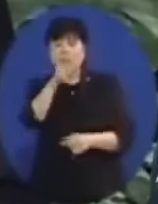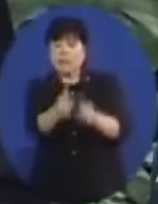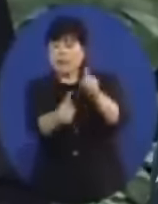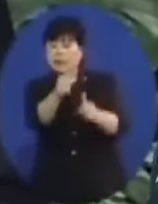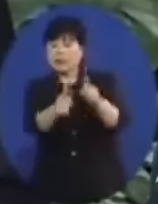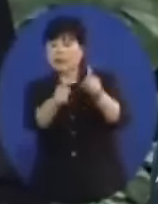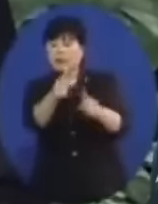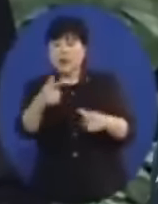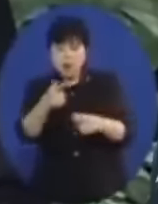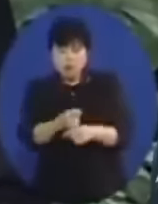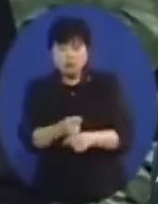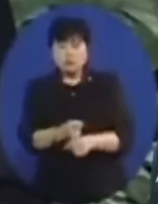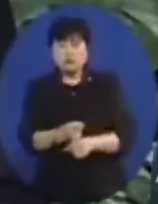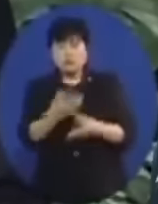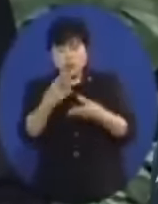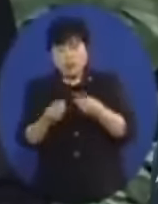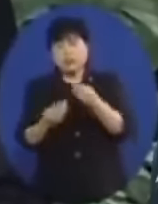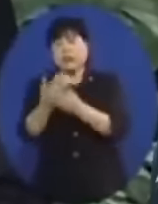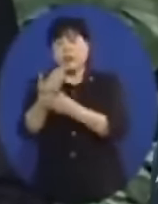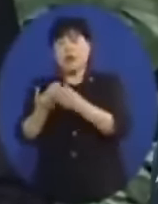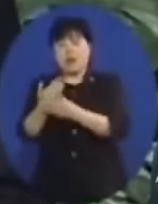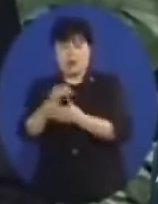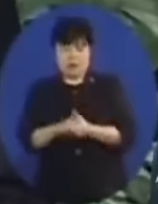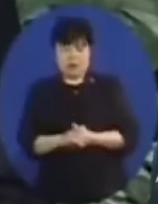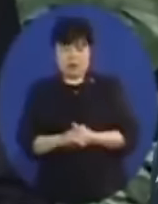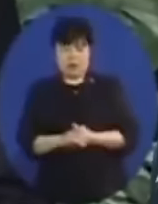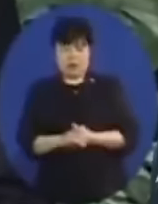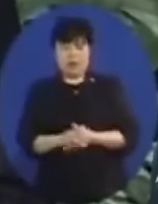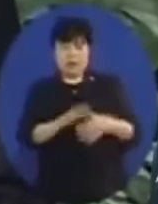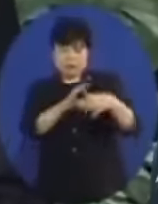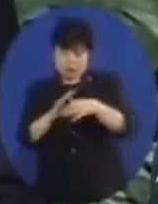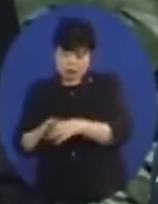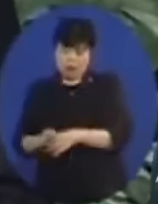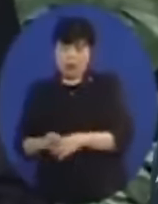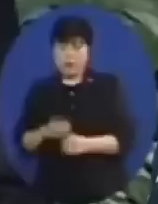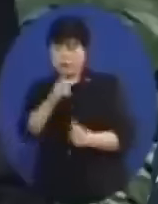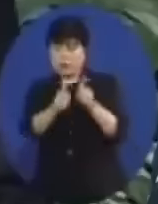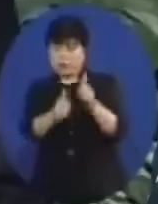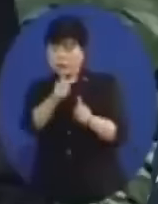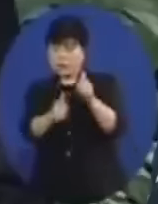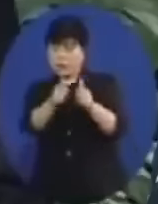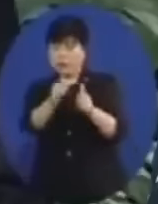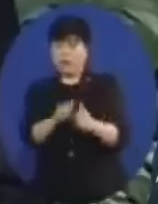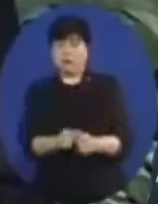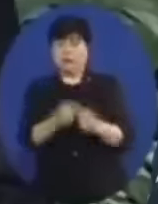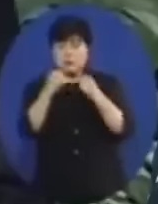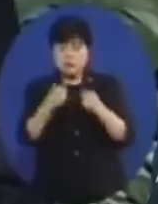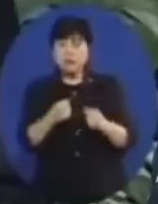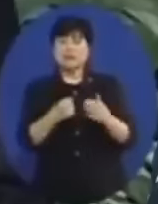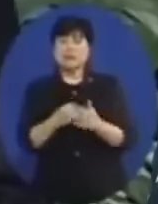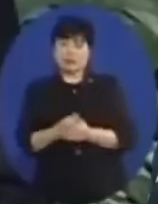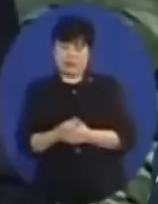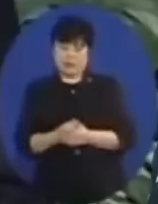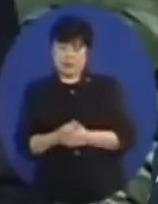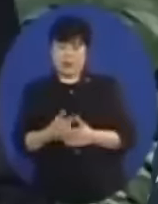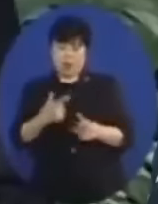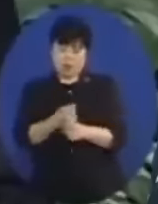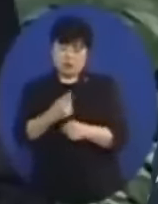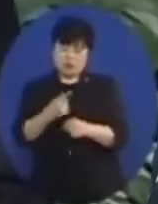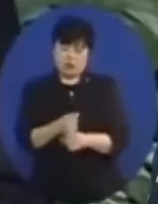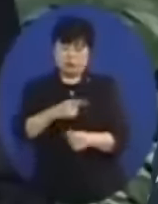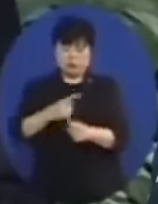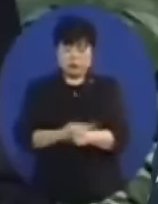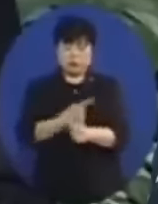경쟁사회에서 원수가 없을 수가 없지요. 우리 인생은 끊임없이 경쟁을 하면서 사는 사회니까